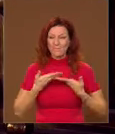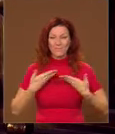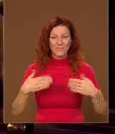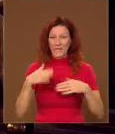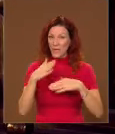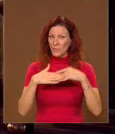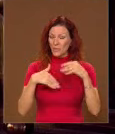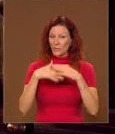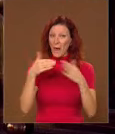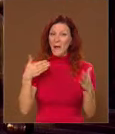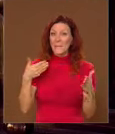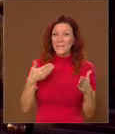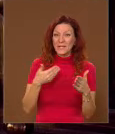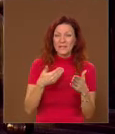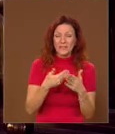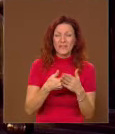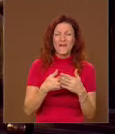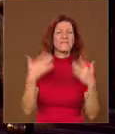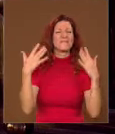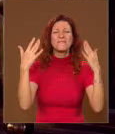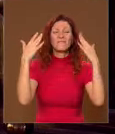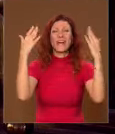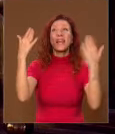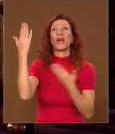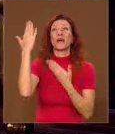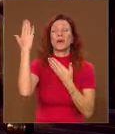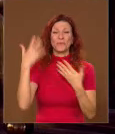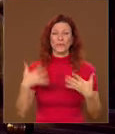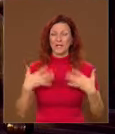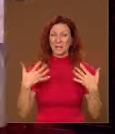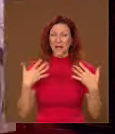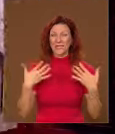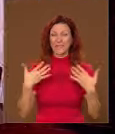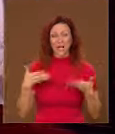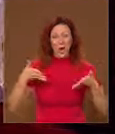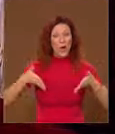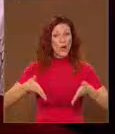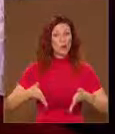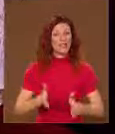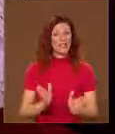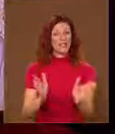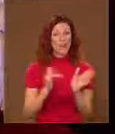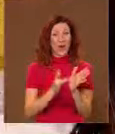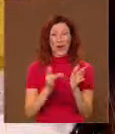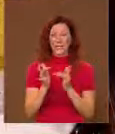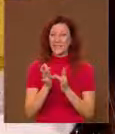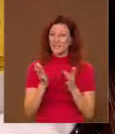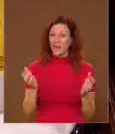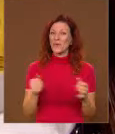за приближаващия велик господски празник Рождество Христово.